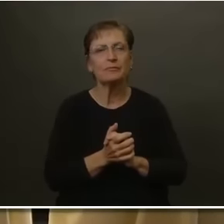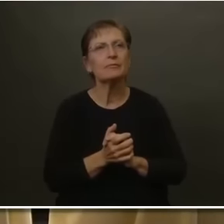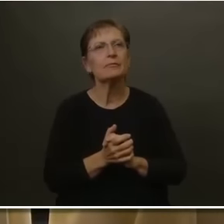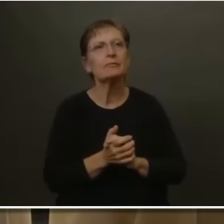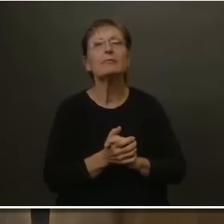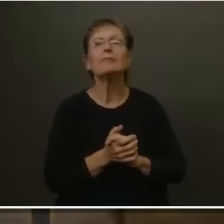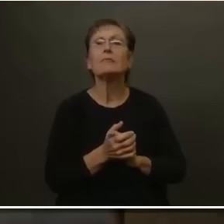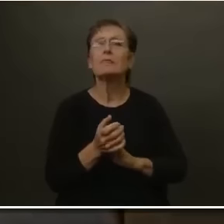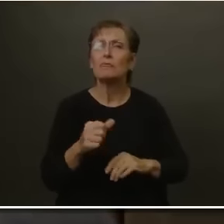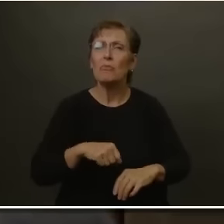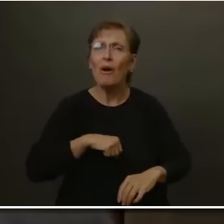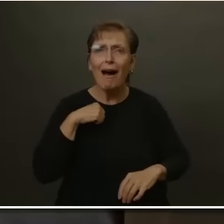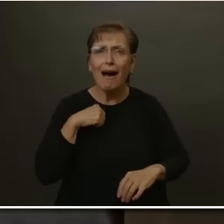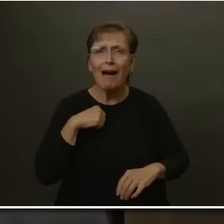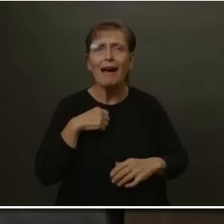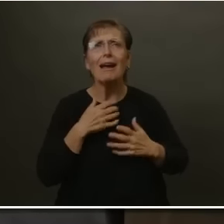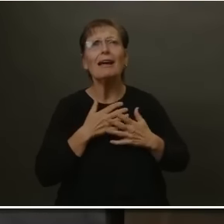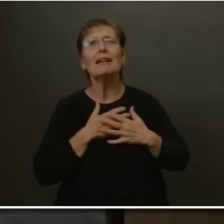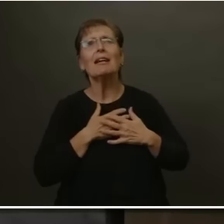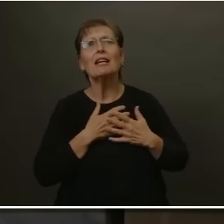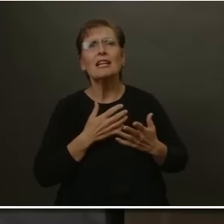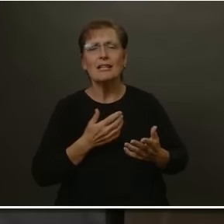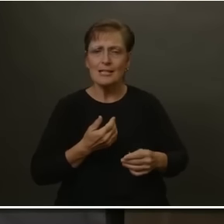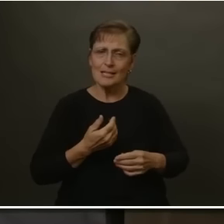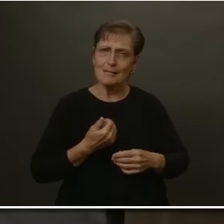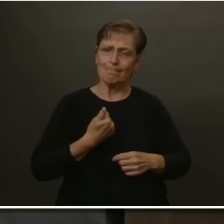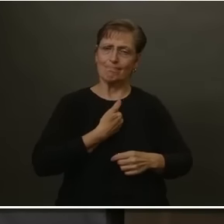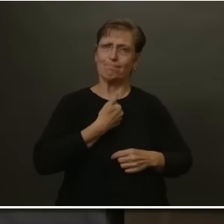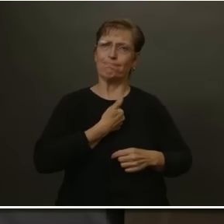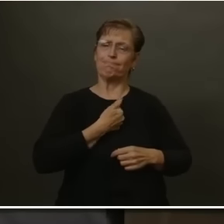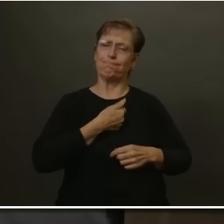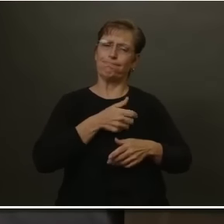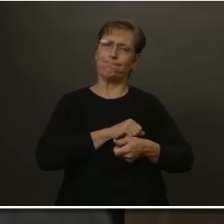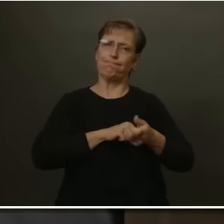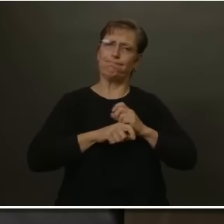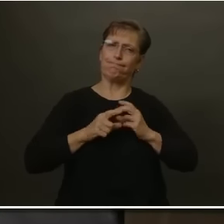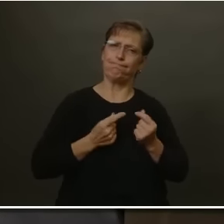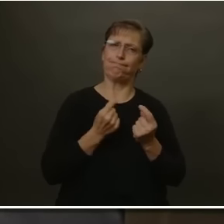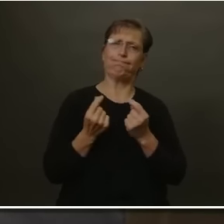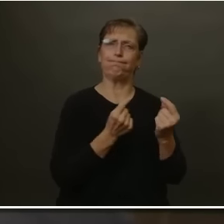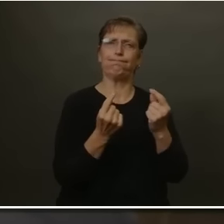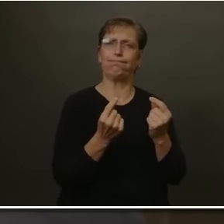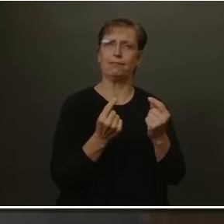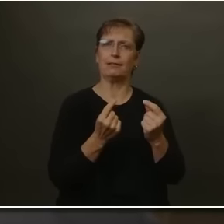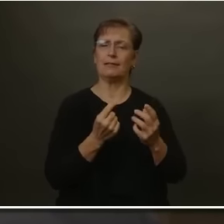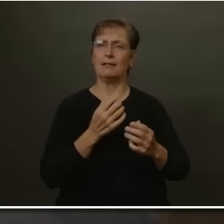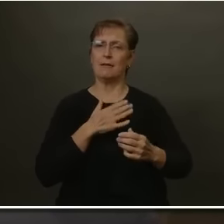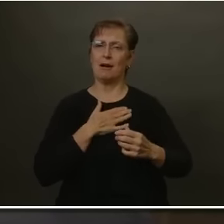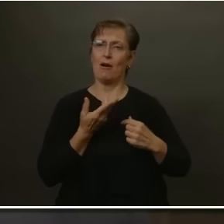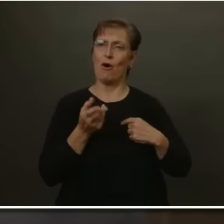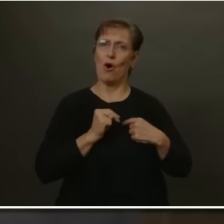מגאווה, עצמאות וחוסר יכולות להודות בצורך שלנו בחמלה שלכם.